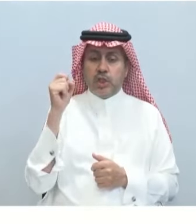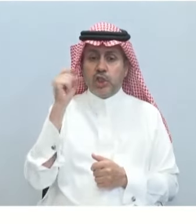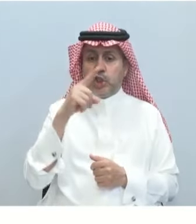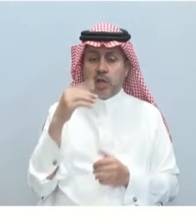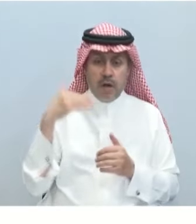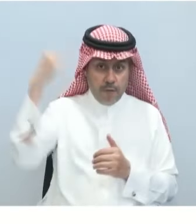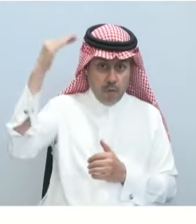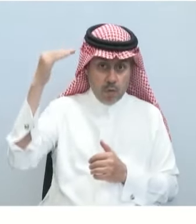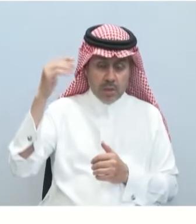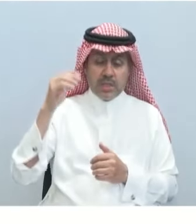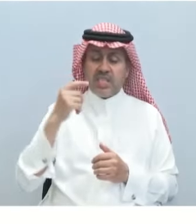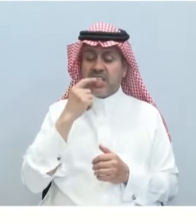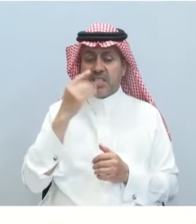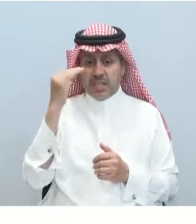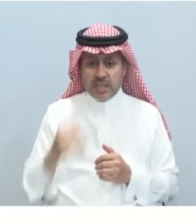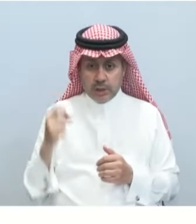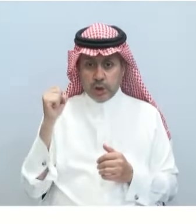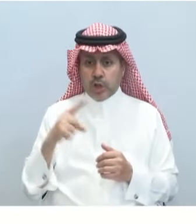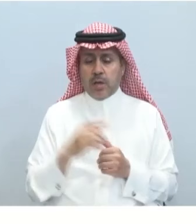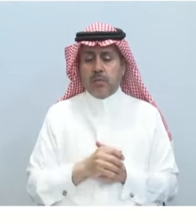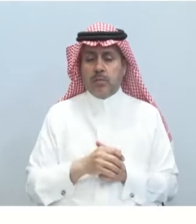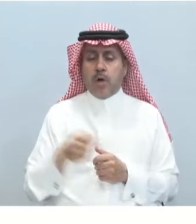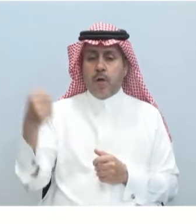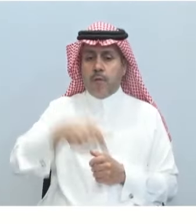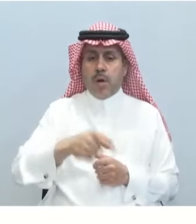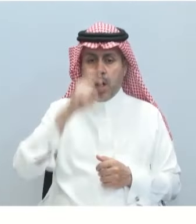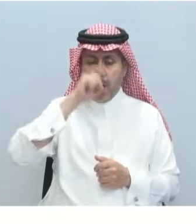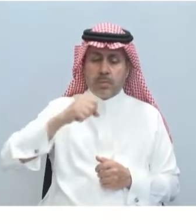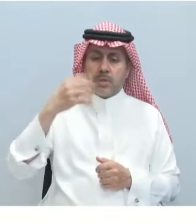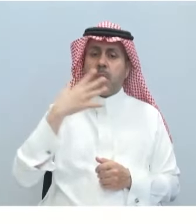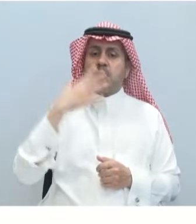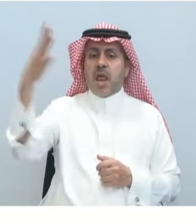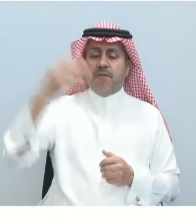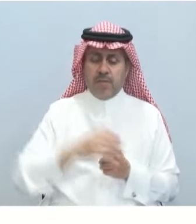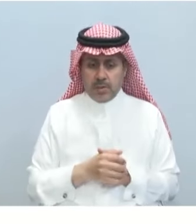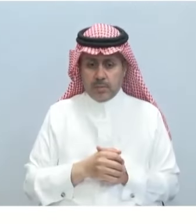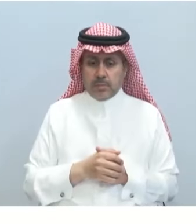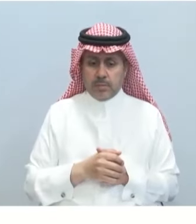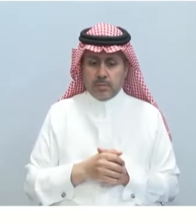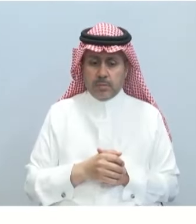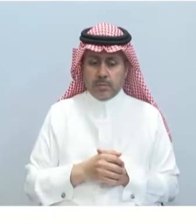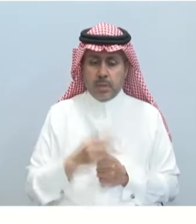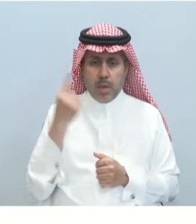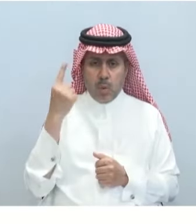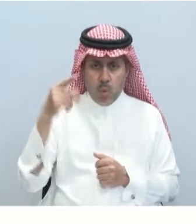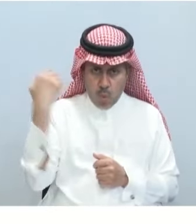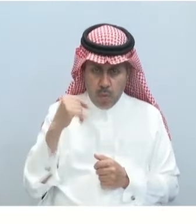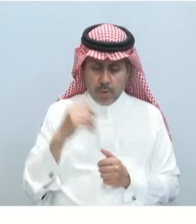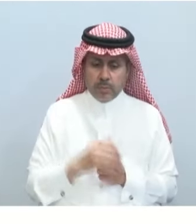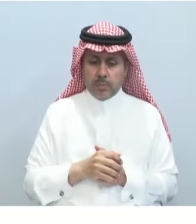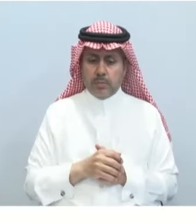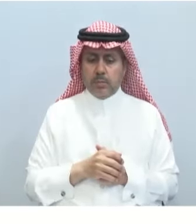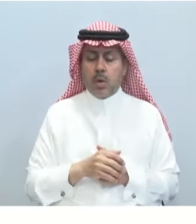تزيد عن سنه وبغرامه لا تقل عن 5000 ريال ولا تزيد عن 500 الف ريال او باحدى هاتين العقوبتين